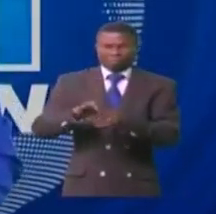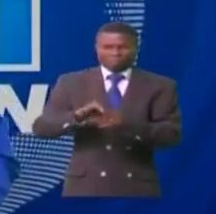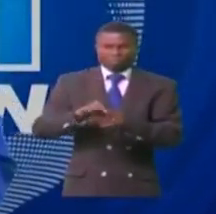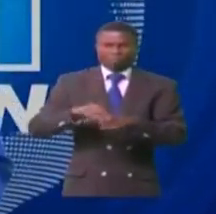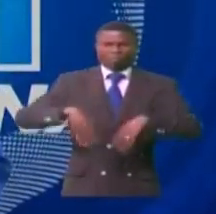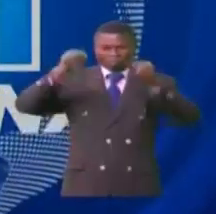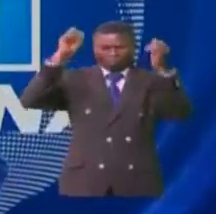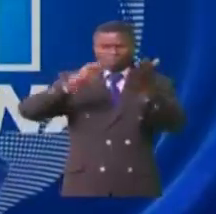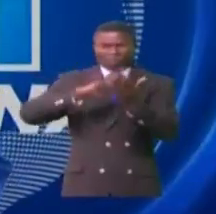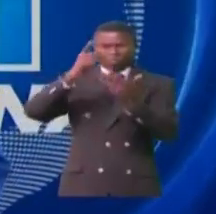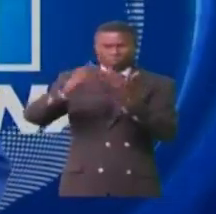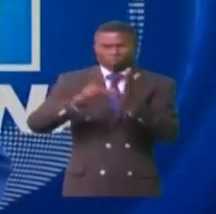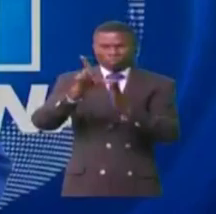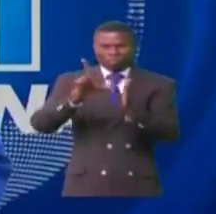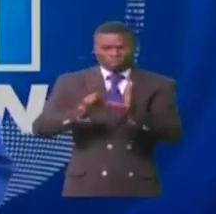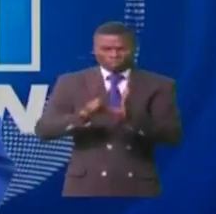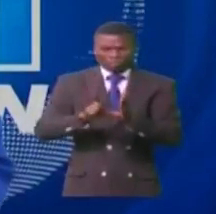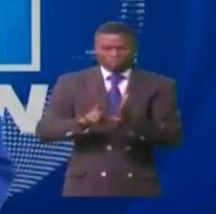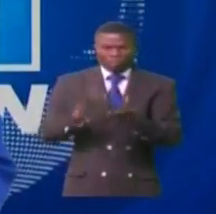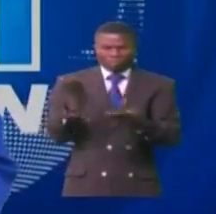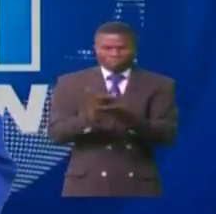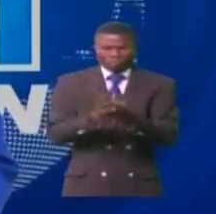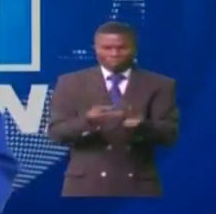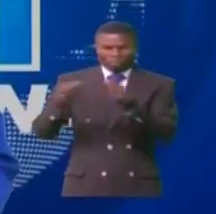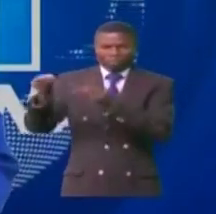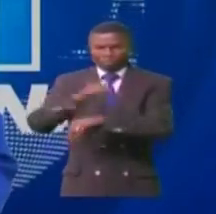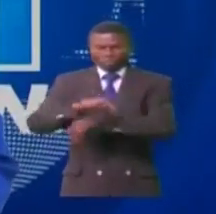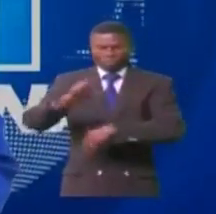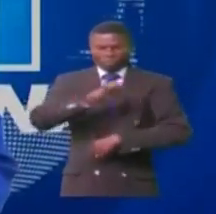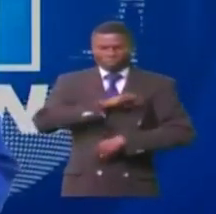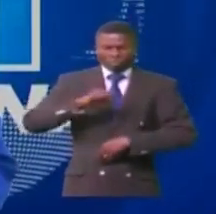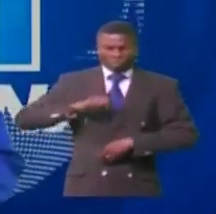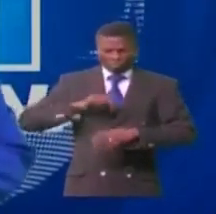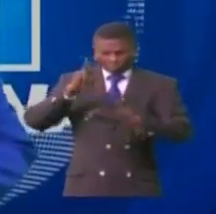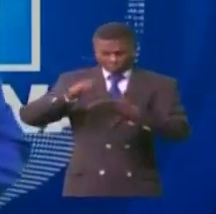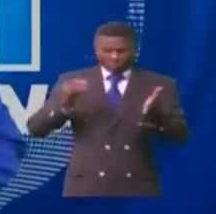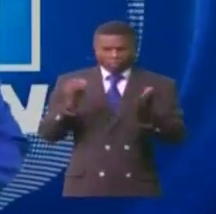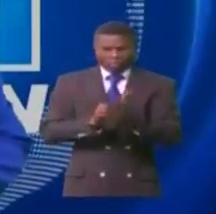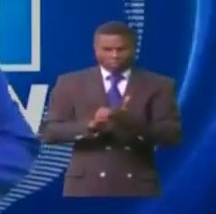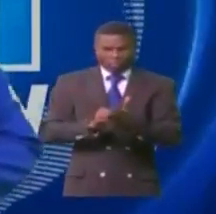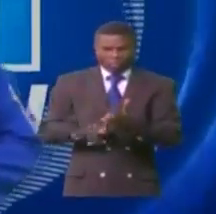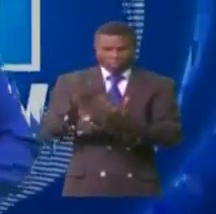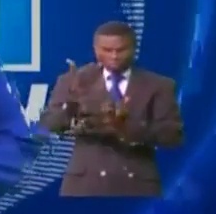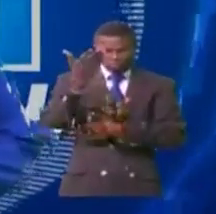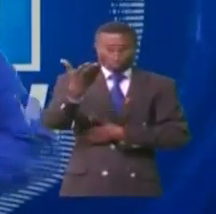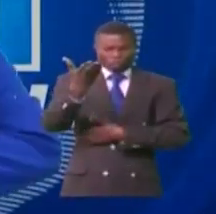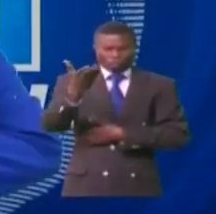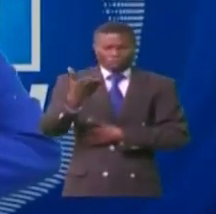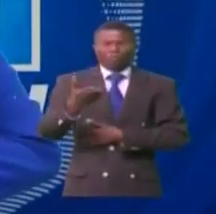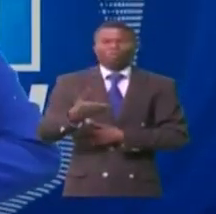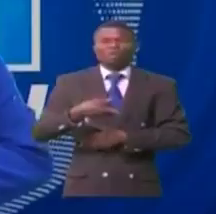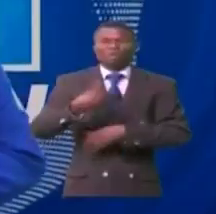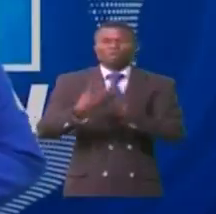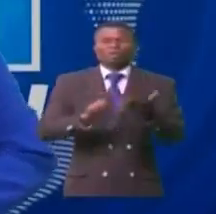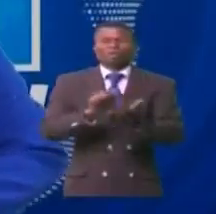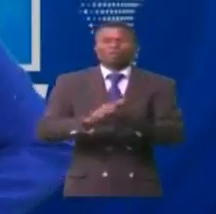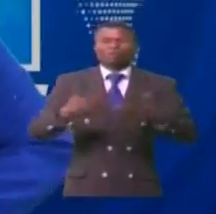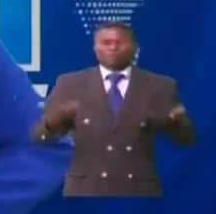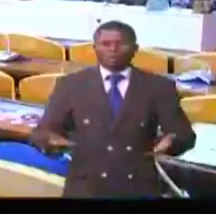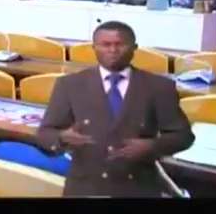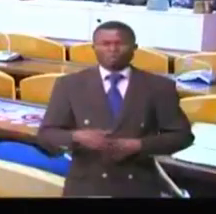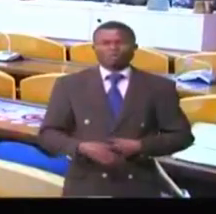projet de loi. Le texte sera transmis au Sénat pour une seconde lecture. Sylvie Mwembo, Gabodo et Guy